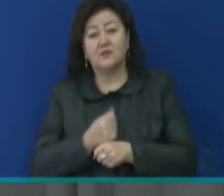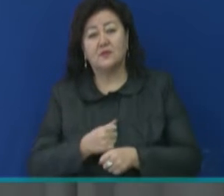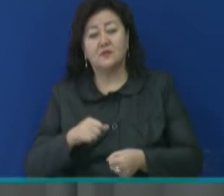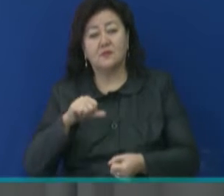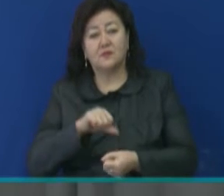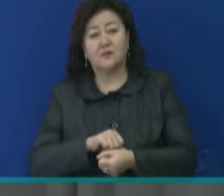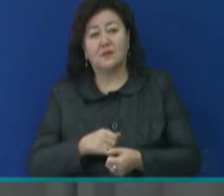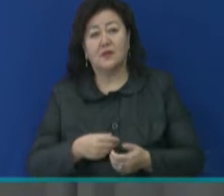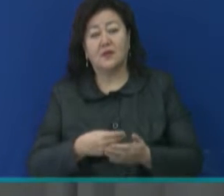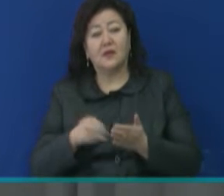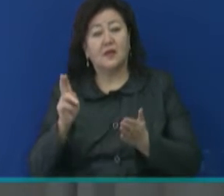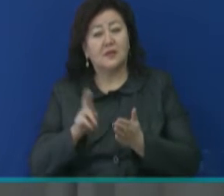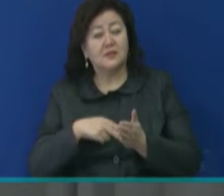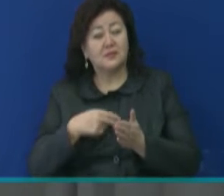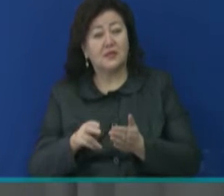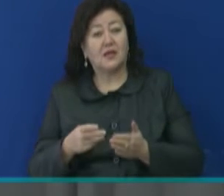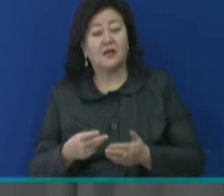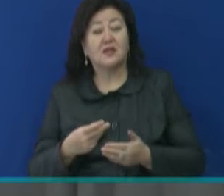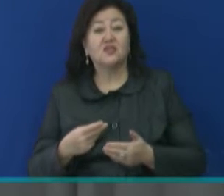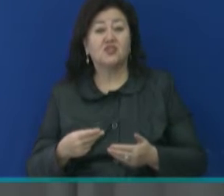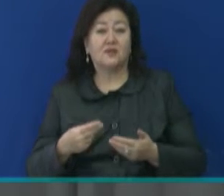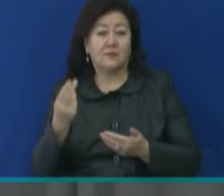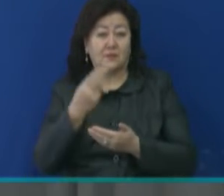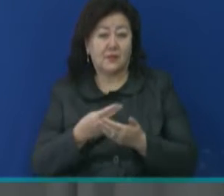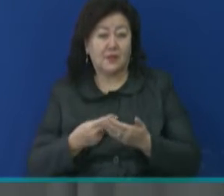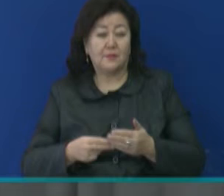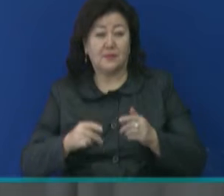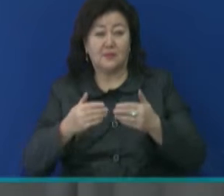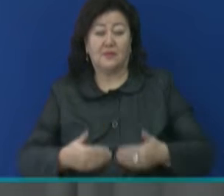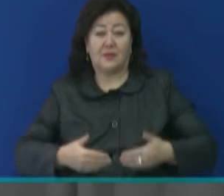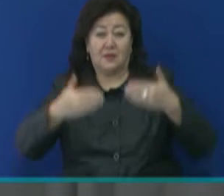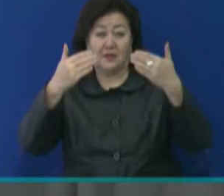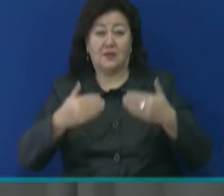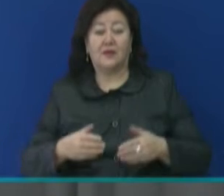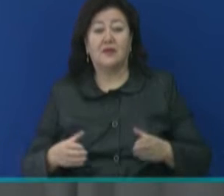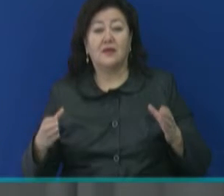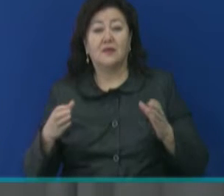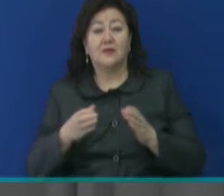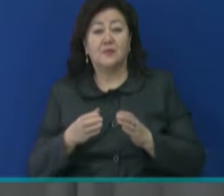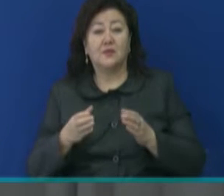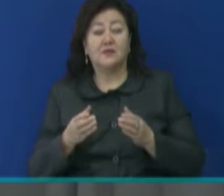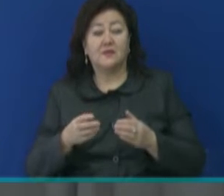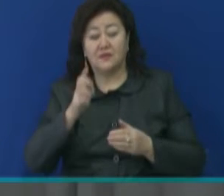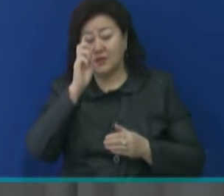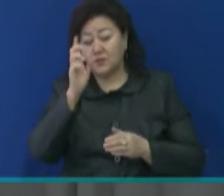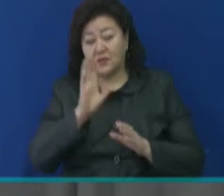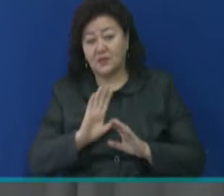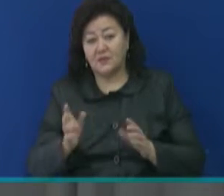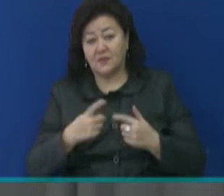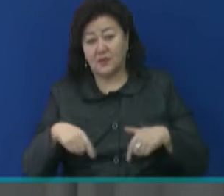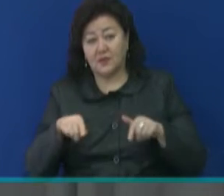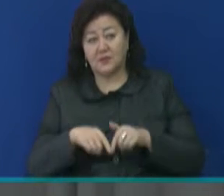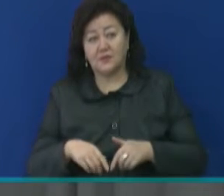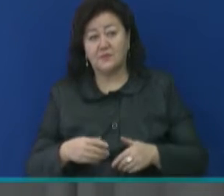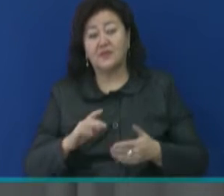закрашена более 110 граффити надписей совместно с волонтерами а также не правительственными организациями сайты